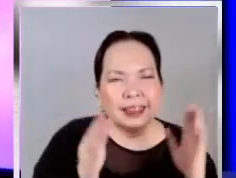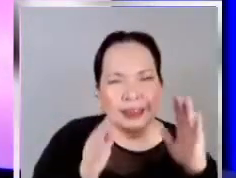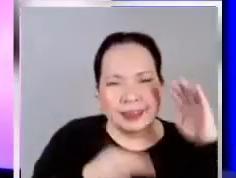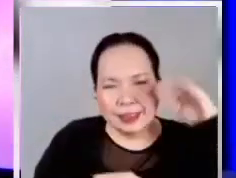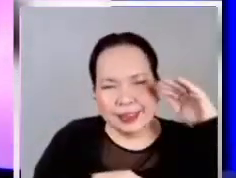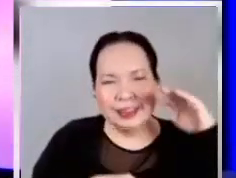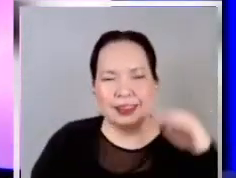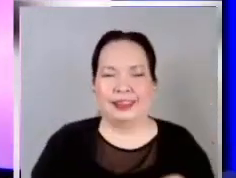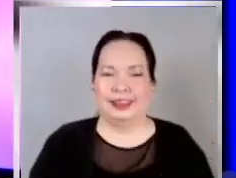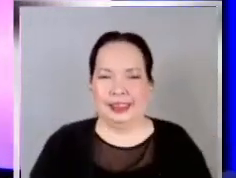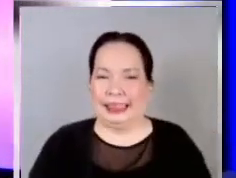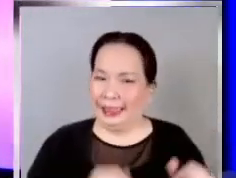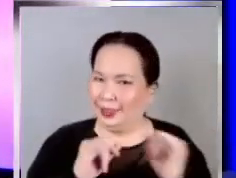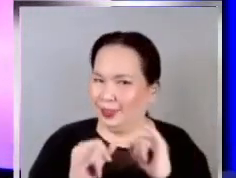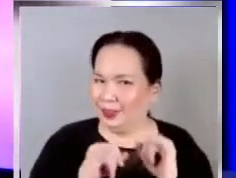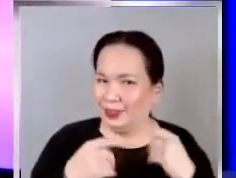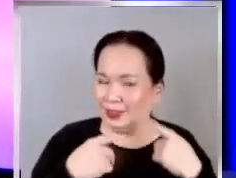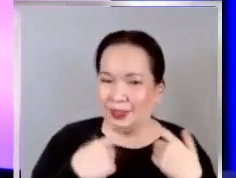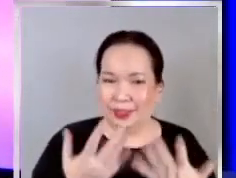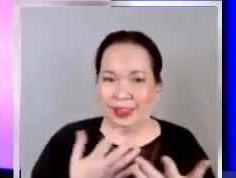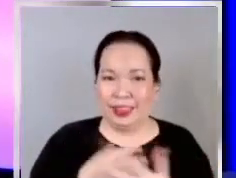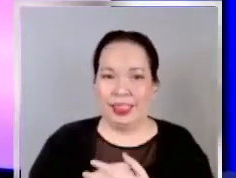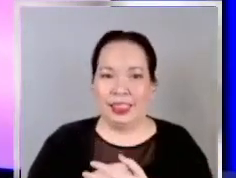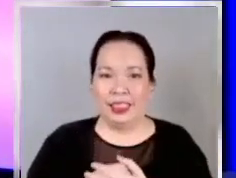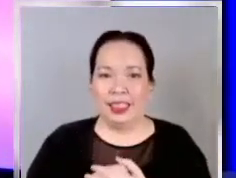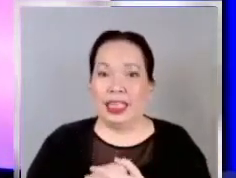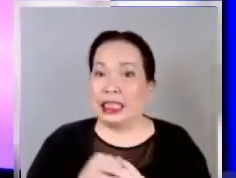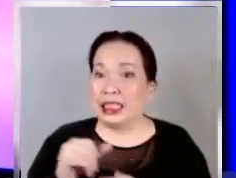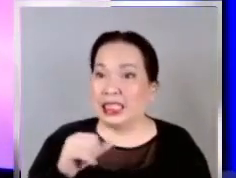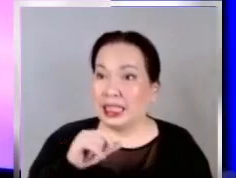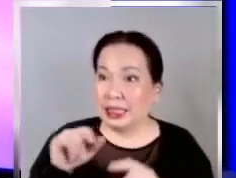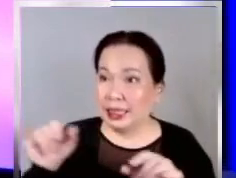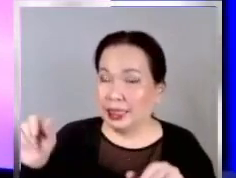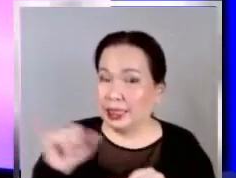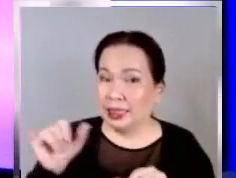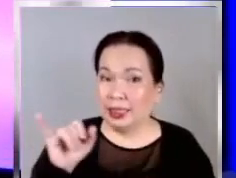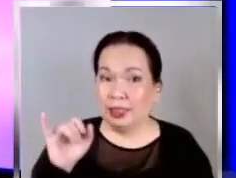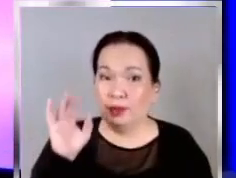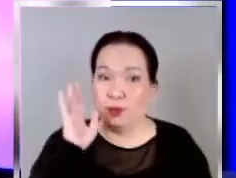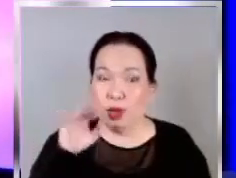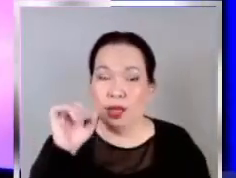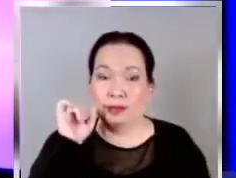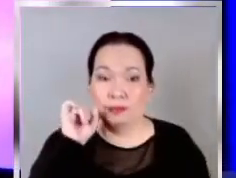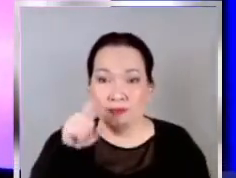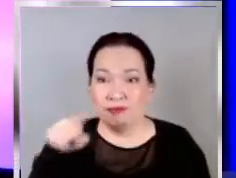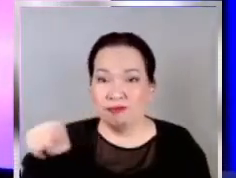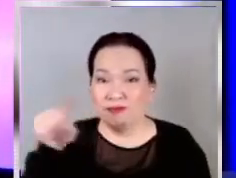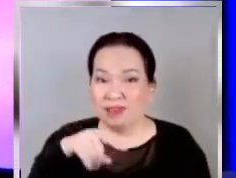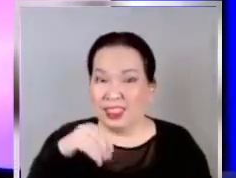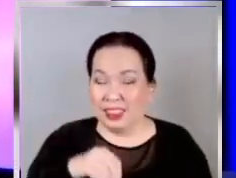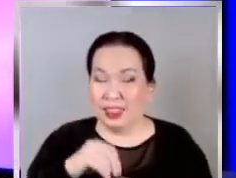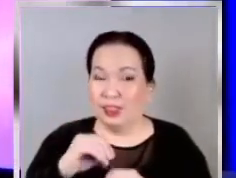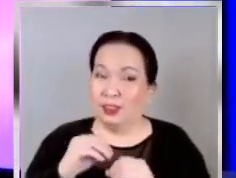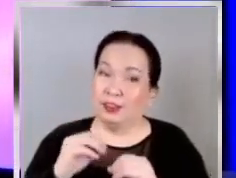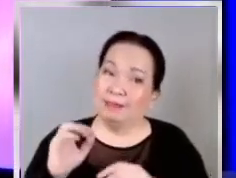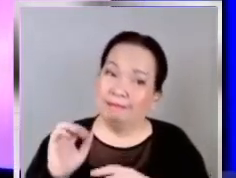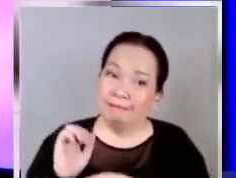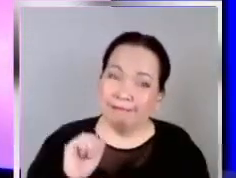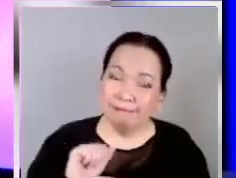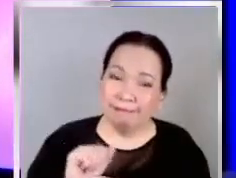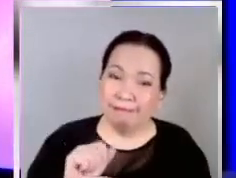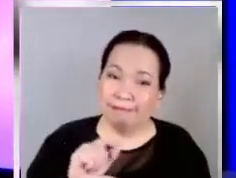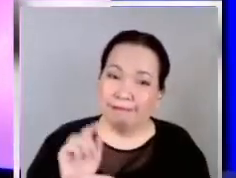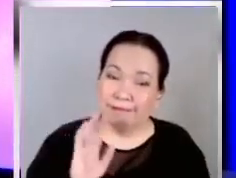Landicho. At di gaya ng mga kuya at ate niya sa series, naging extra challenge daw ang pagtataping ni Rafael lalo